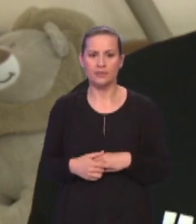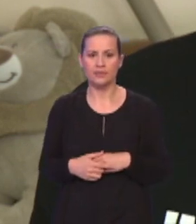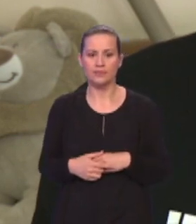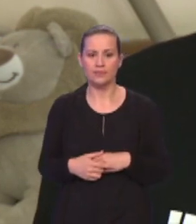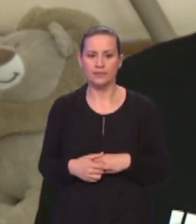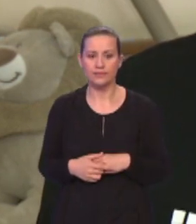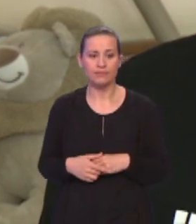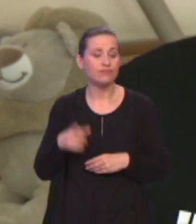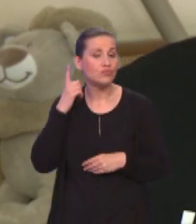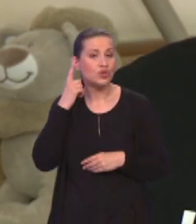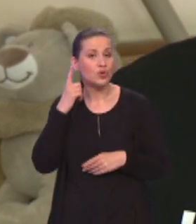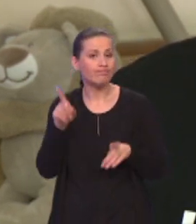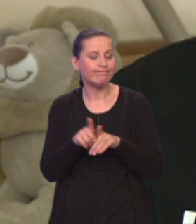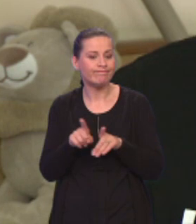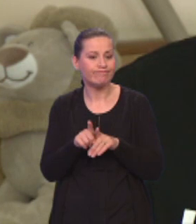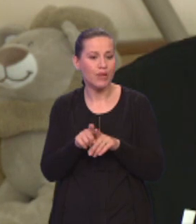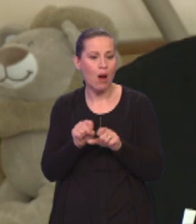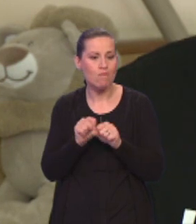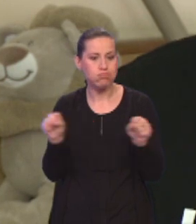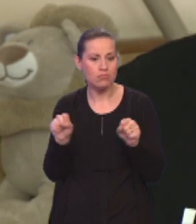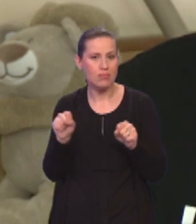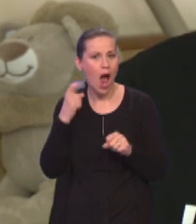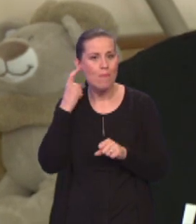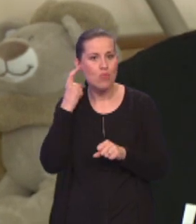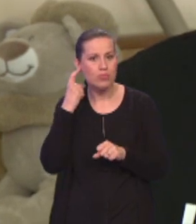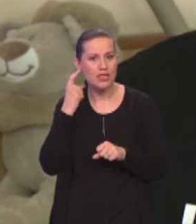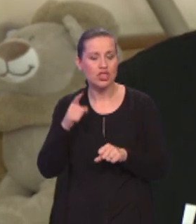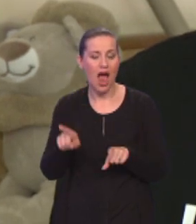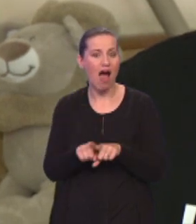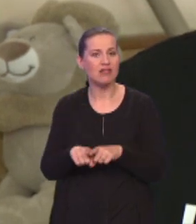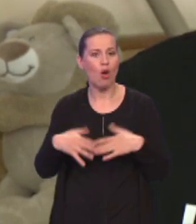Strada je sluh, oba bubnjića se pukla i pluća,